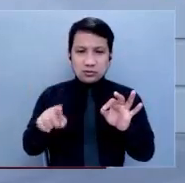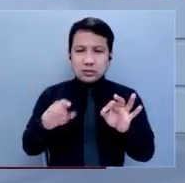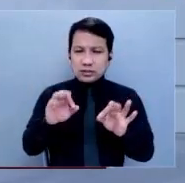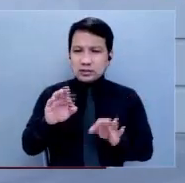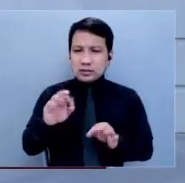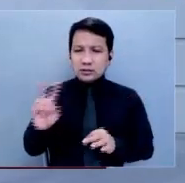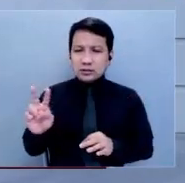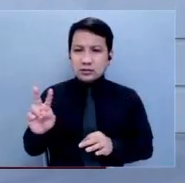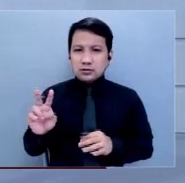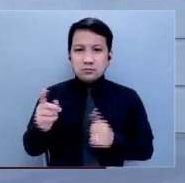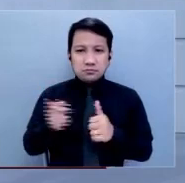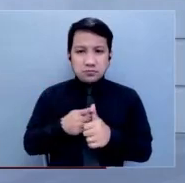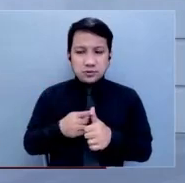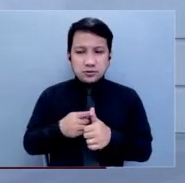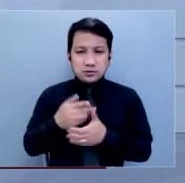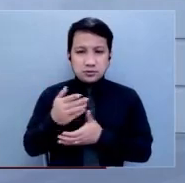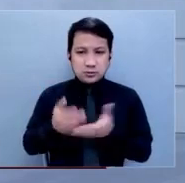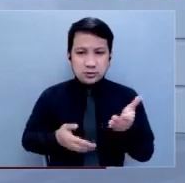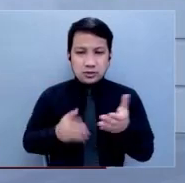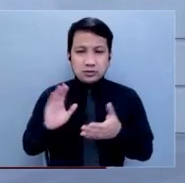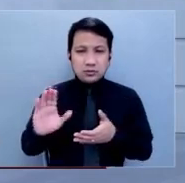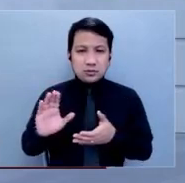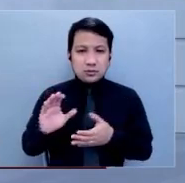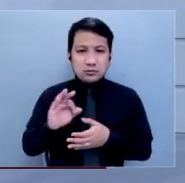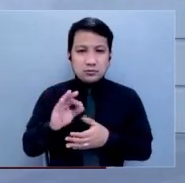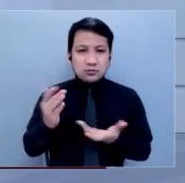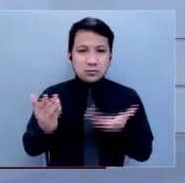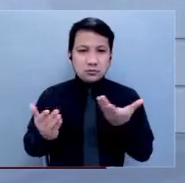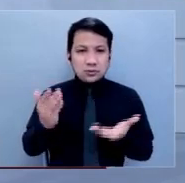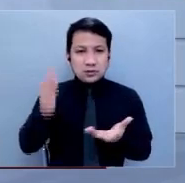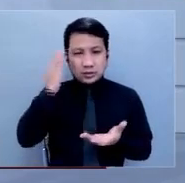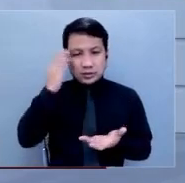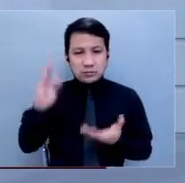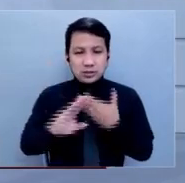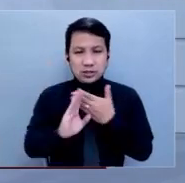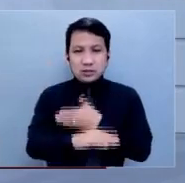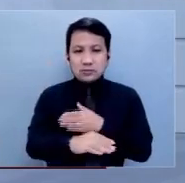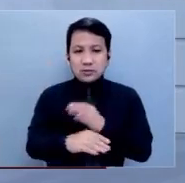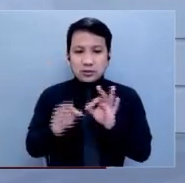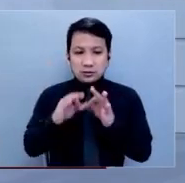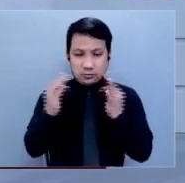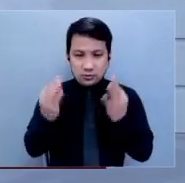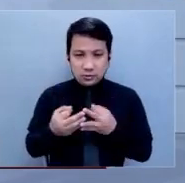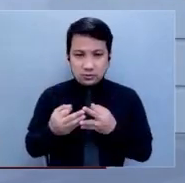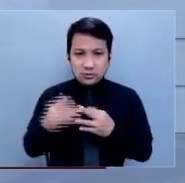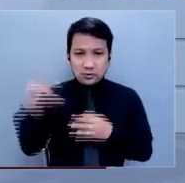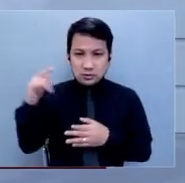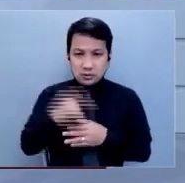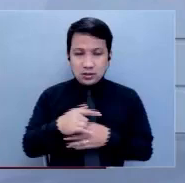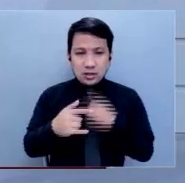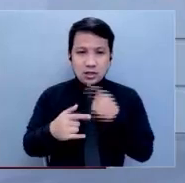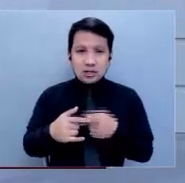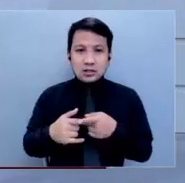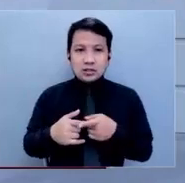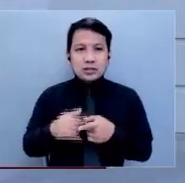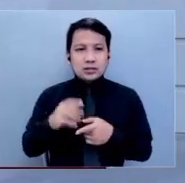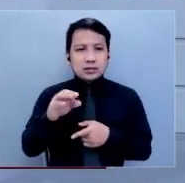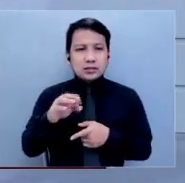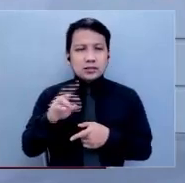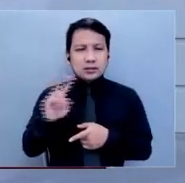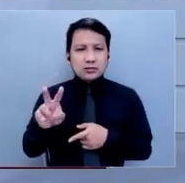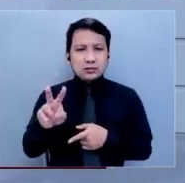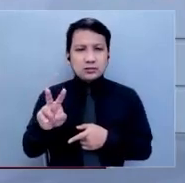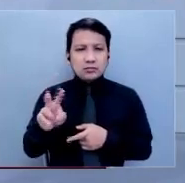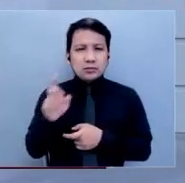1992. Noong unang bahagi ng 1991, maaaring hindi pa po nakakabalik ang mga Marcoses sa bansa. Pero noong 1992, tsak